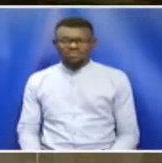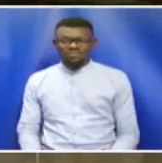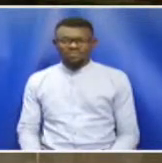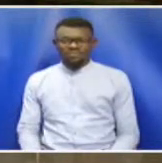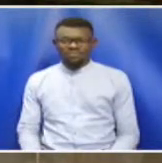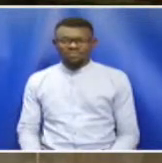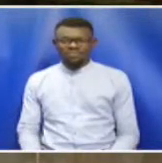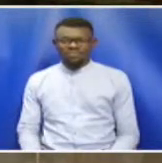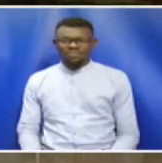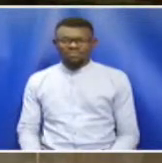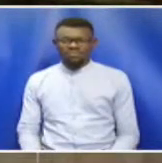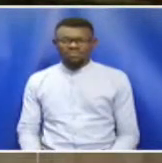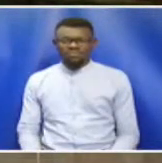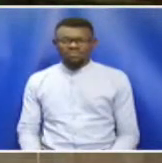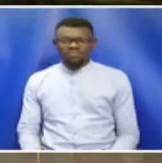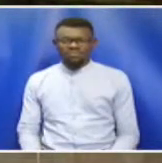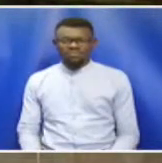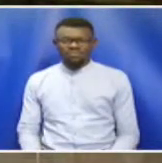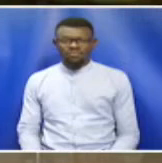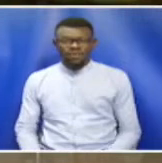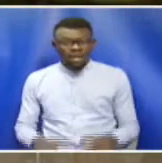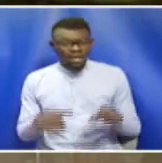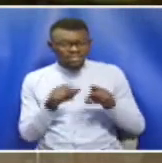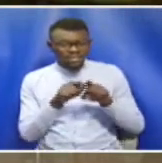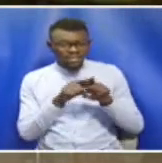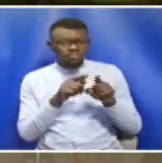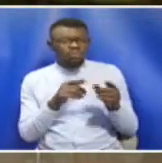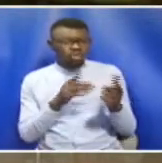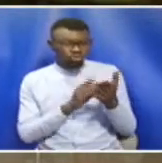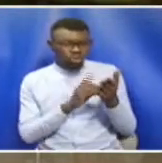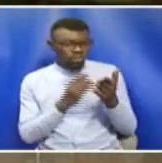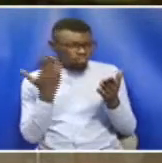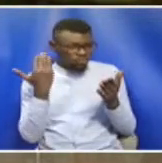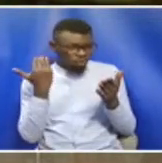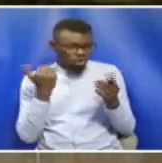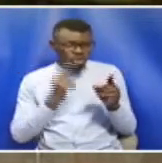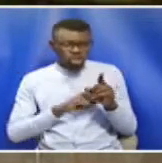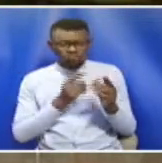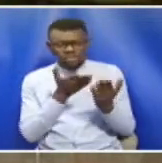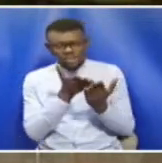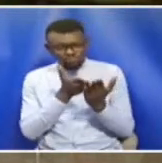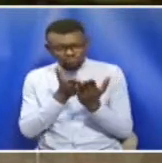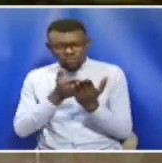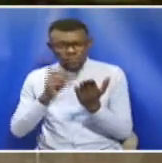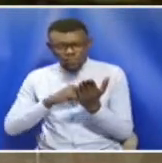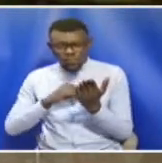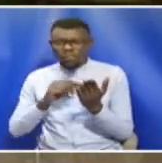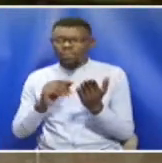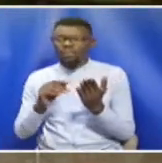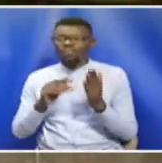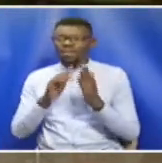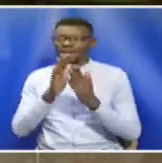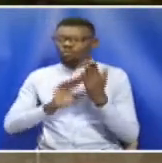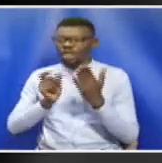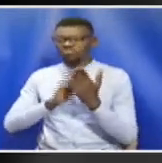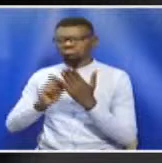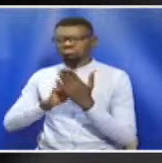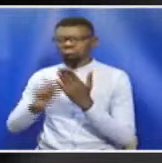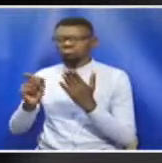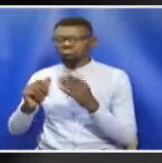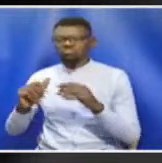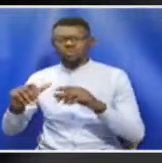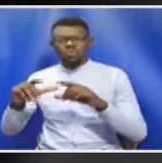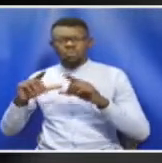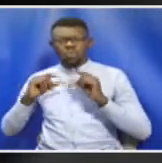hata yule daktari alifanya ultimatum aliandika ripoti akasema kwamba ilikuwa accident.